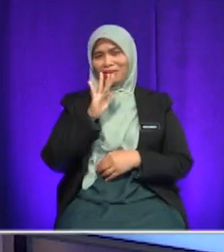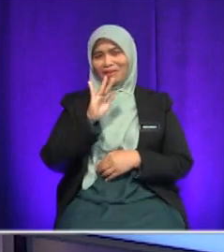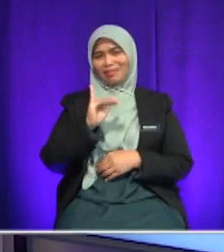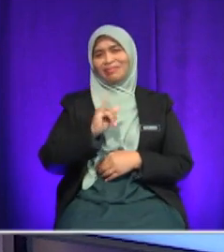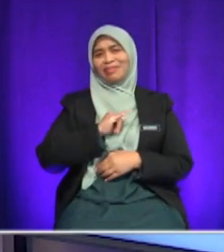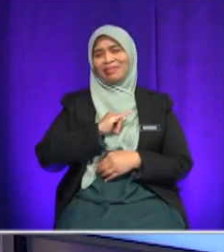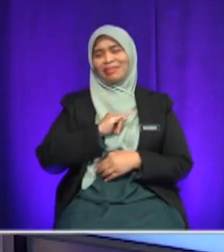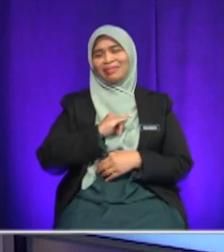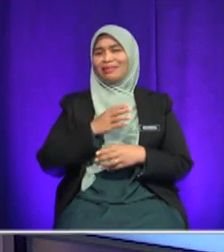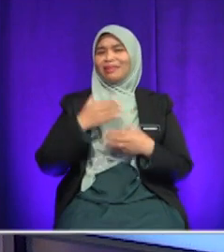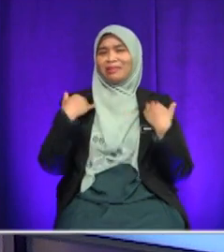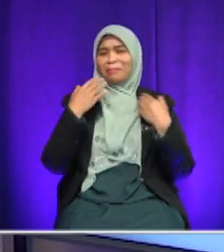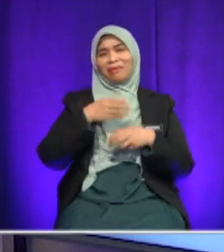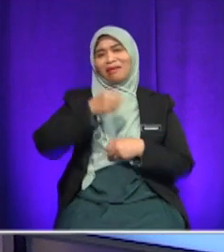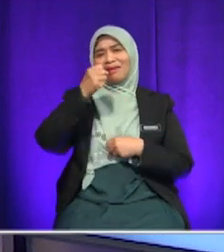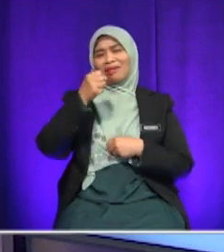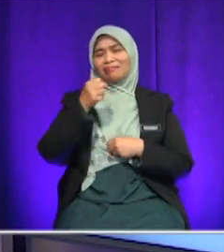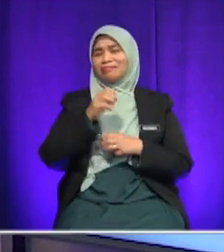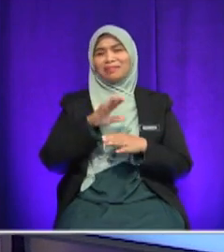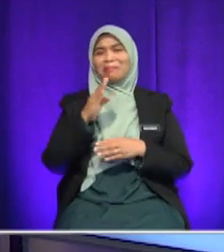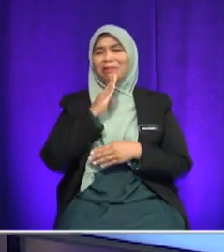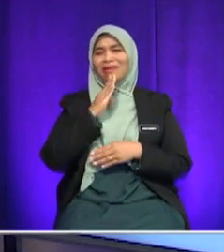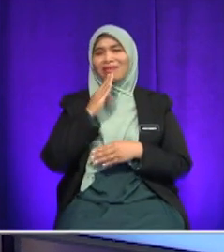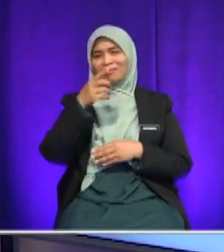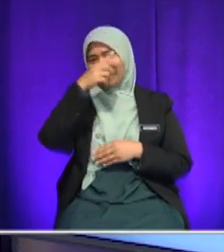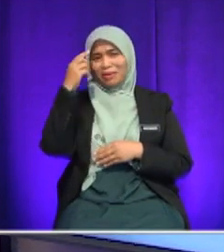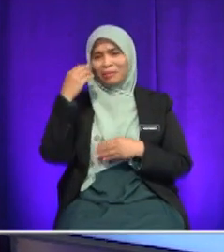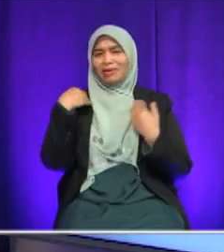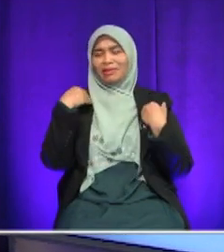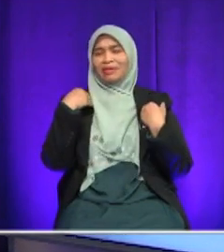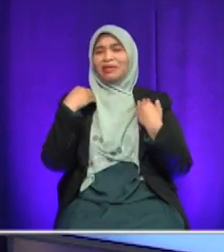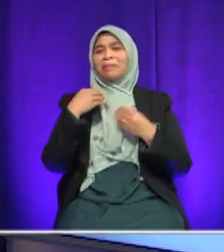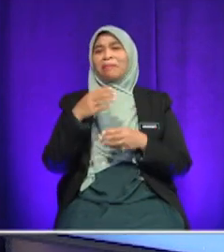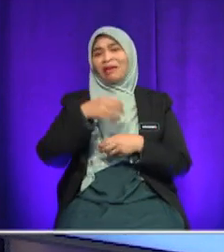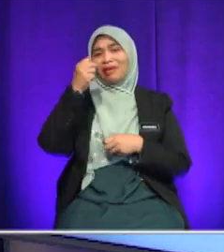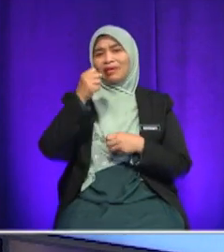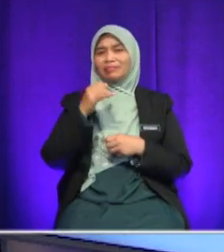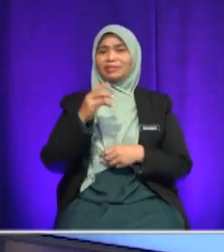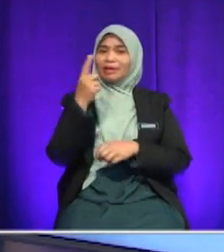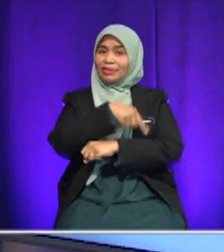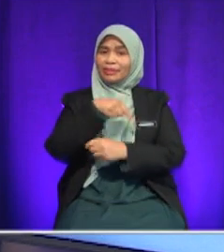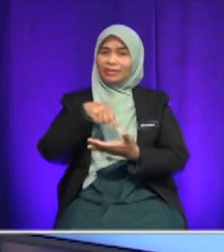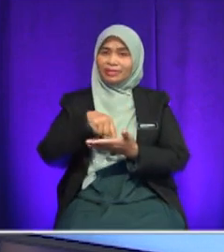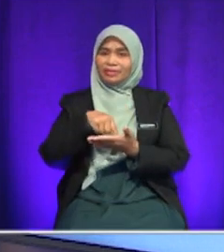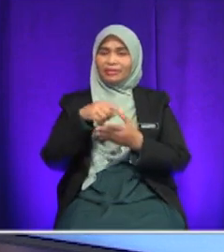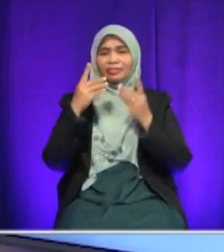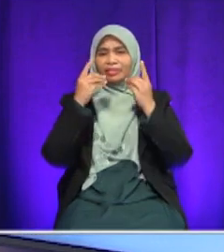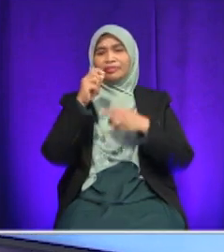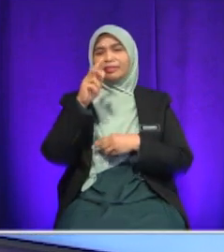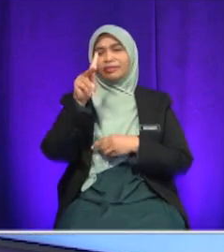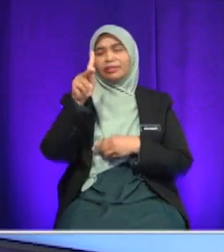Maka alhamdulillah tak basah saya hari ini. Baiklah, hari ini di DidikTV KPM untuk slot Sukses